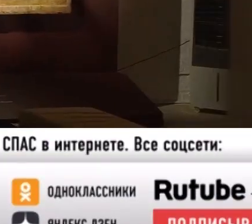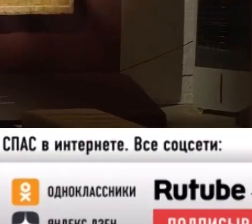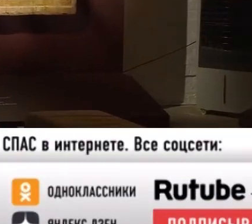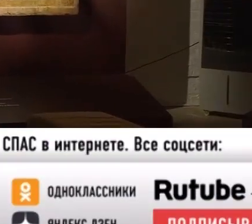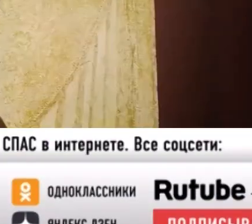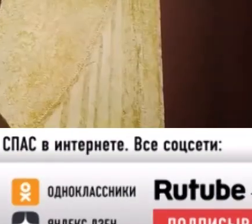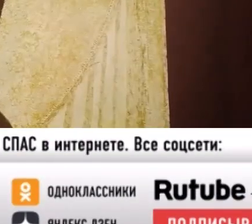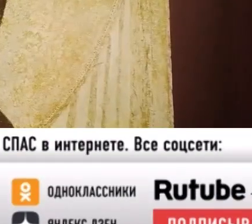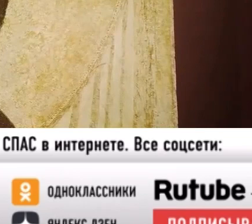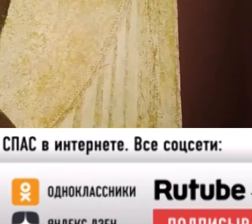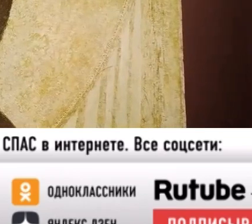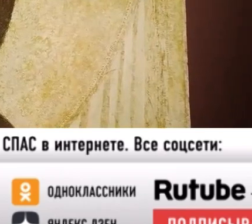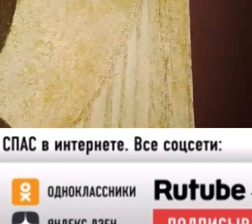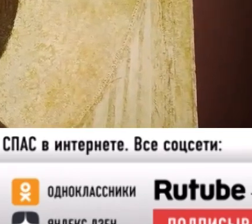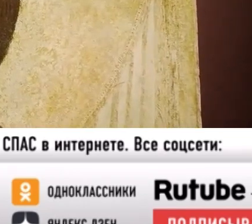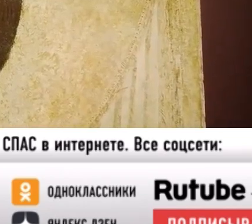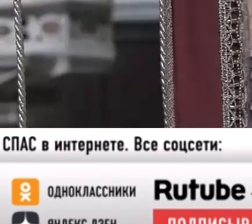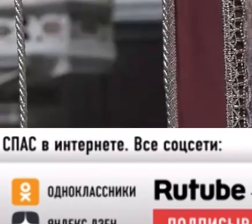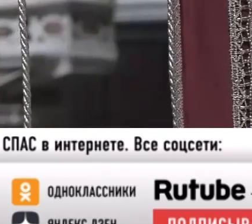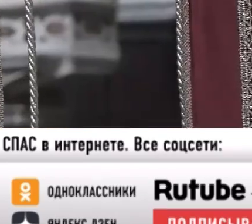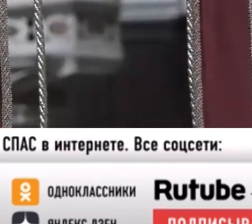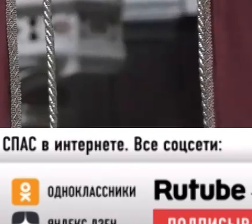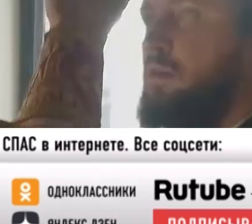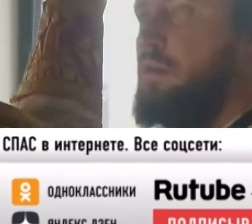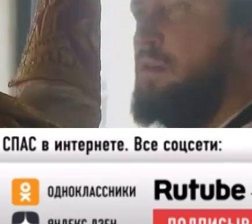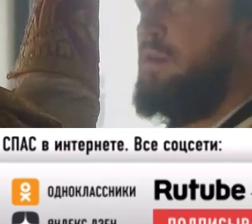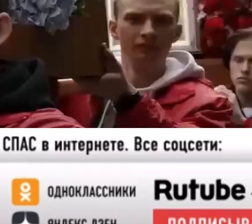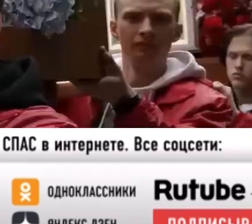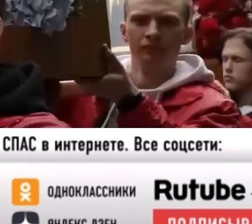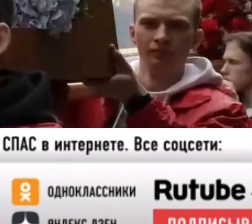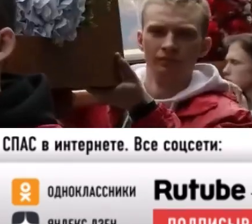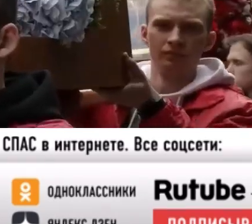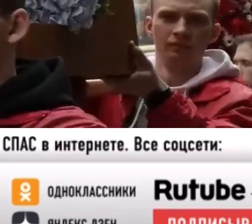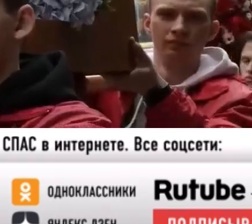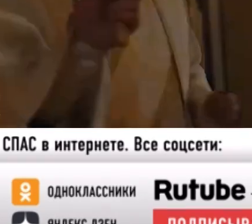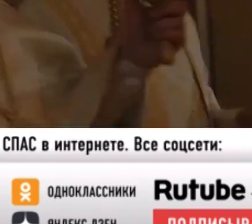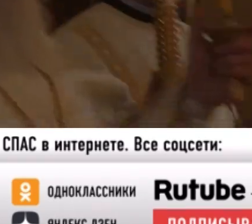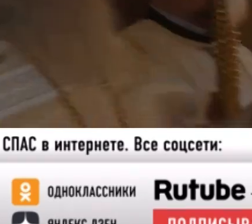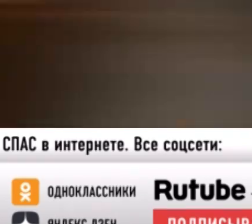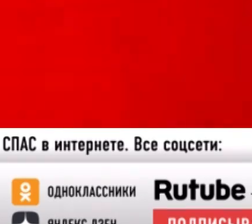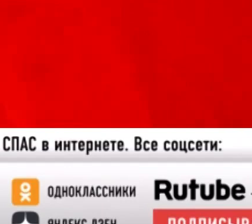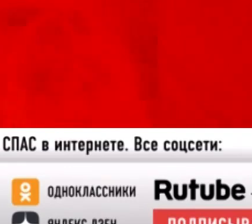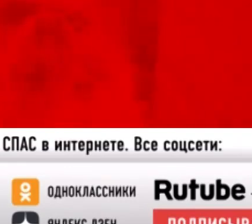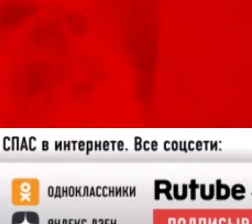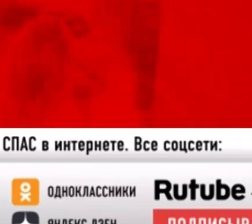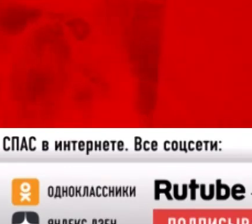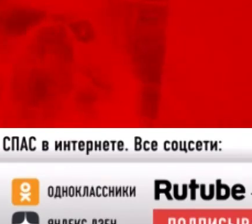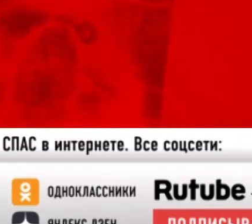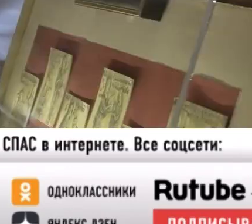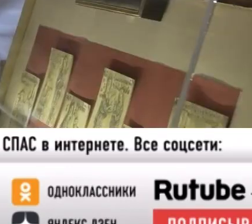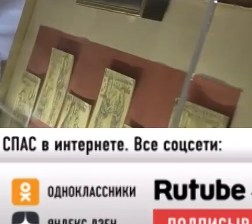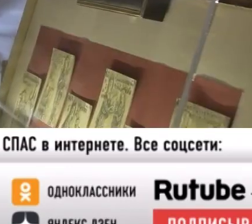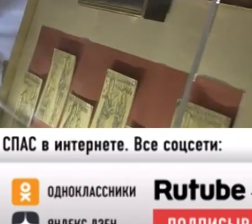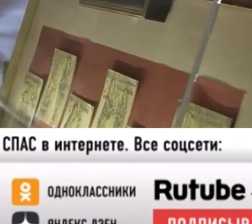Спас Нерукотворный – так христиане называют образ Иисуса Христа, который появился благодаря чуду. Иконописцам